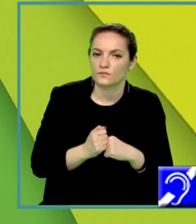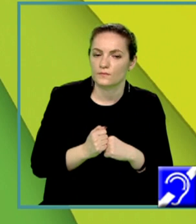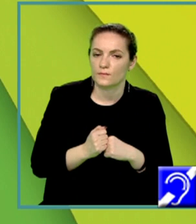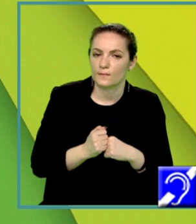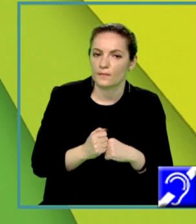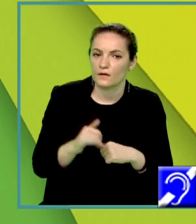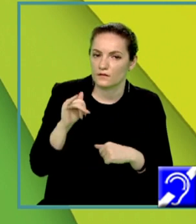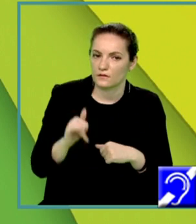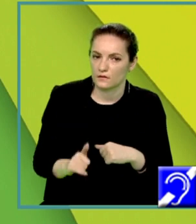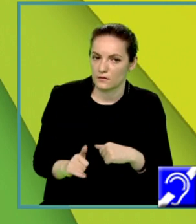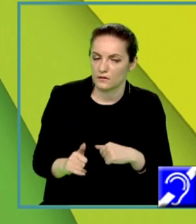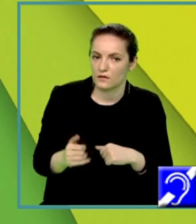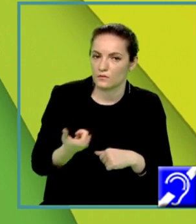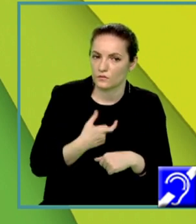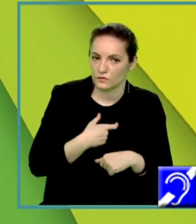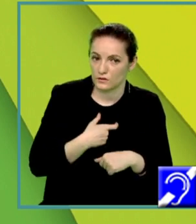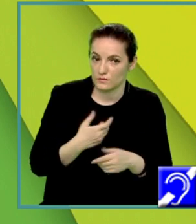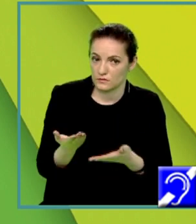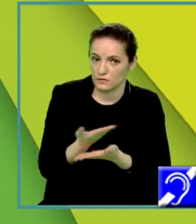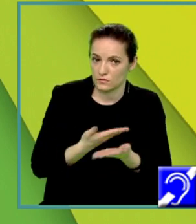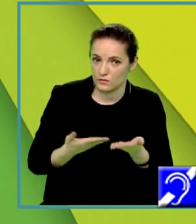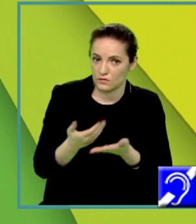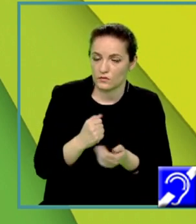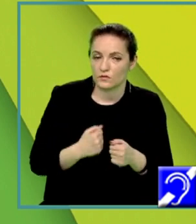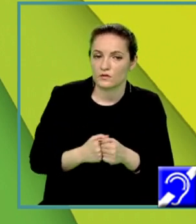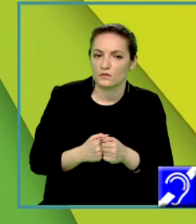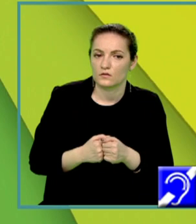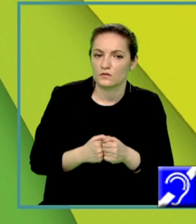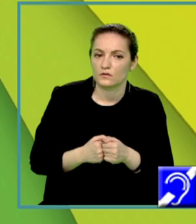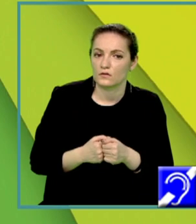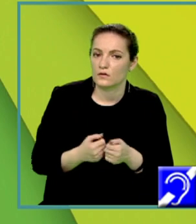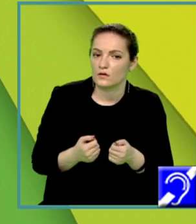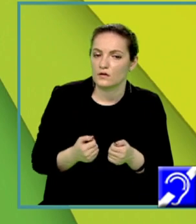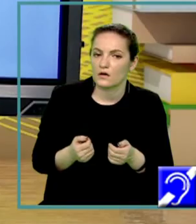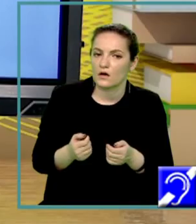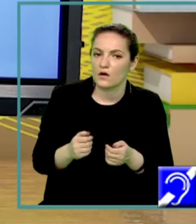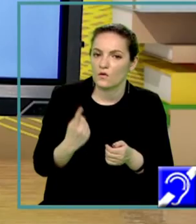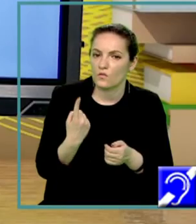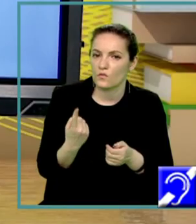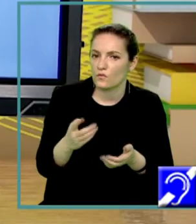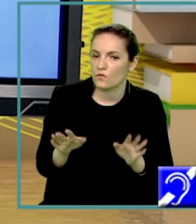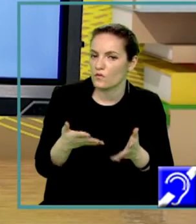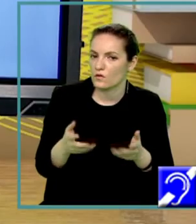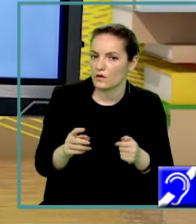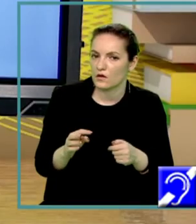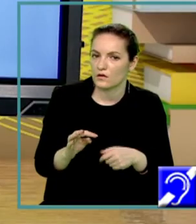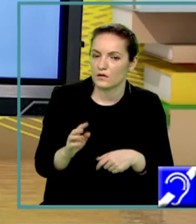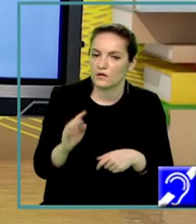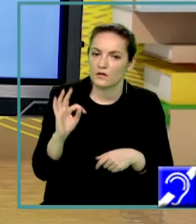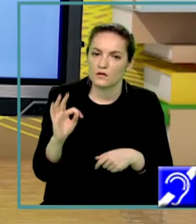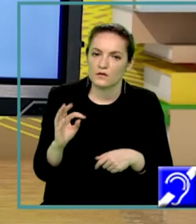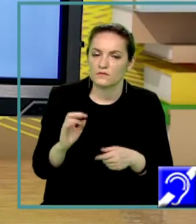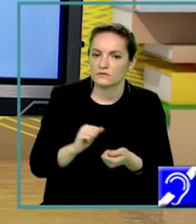Ordonata y o putem obține înlocuind abscisa 1 în oricare dintre cele două funcții, f sau